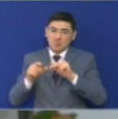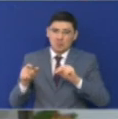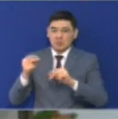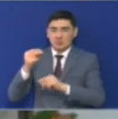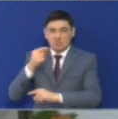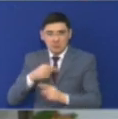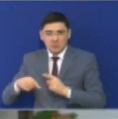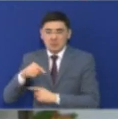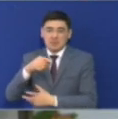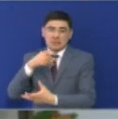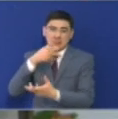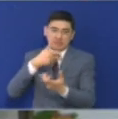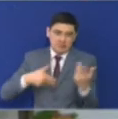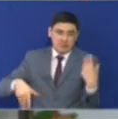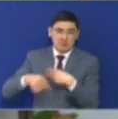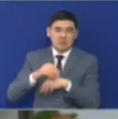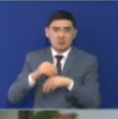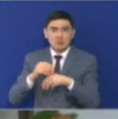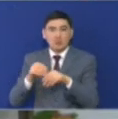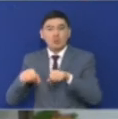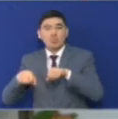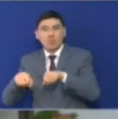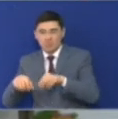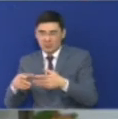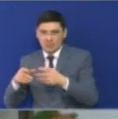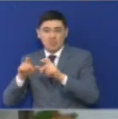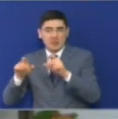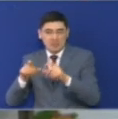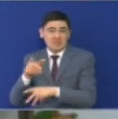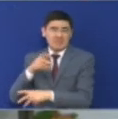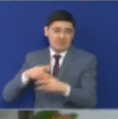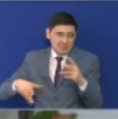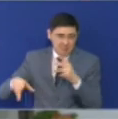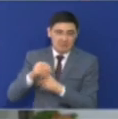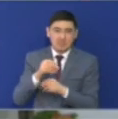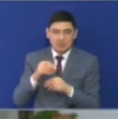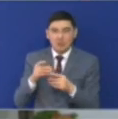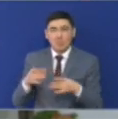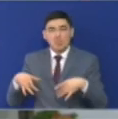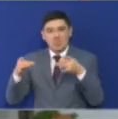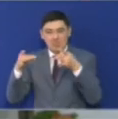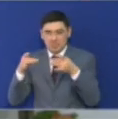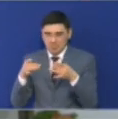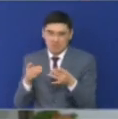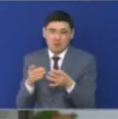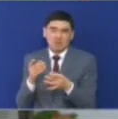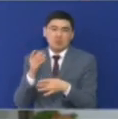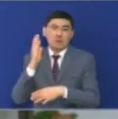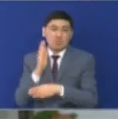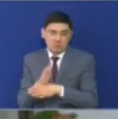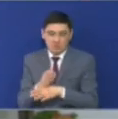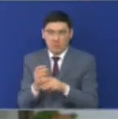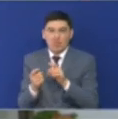бизнес, в том числе и супермаркеты наши, сегодня будут избавляться постепенно от пластиковых пакетов, а перейдут уже